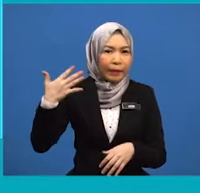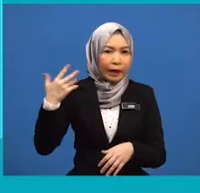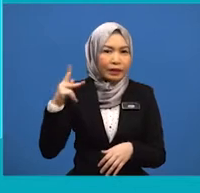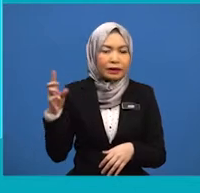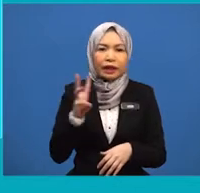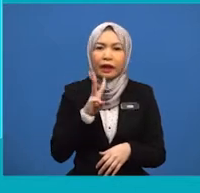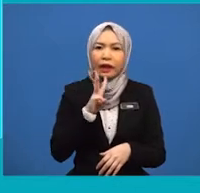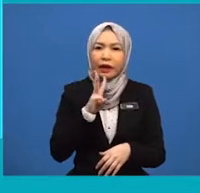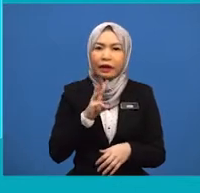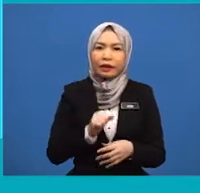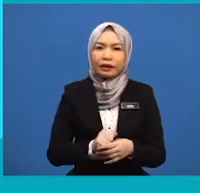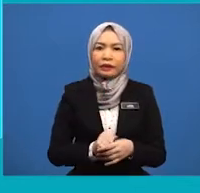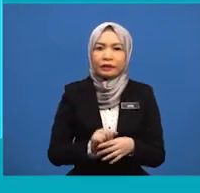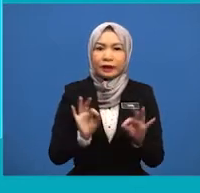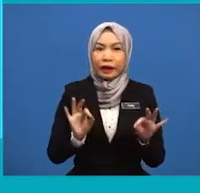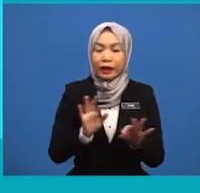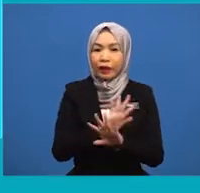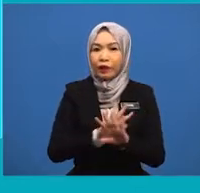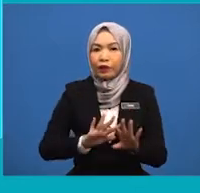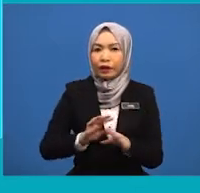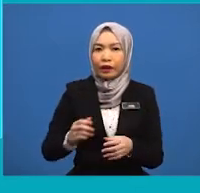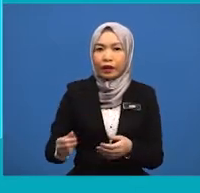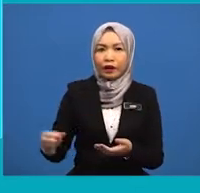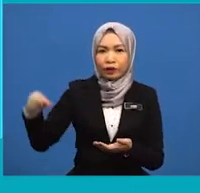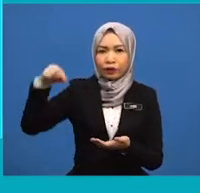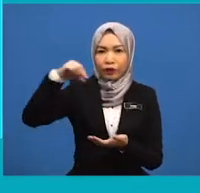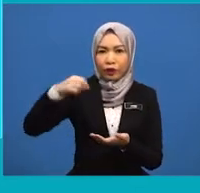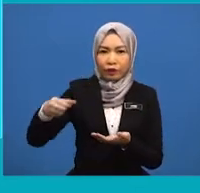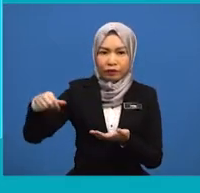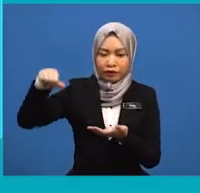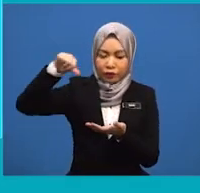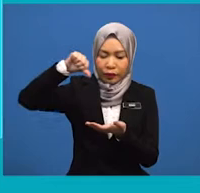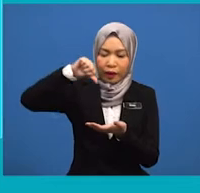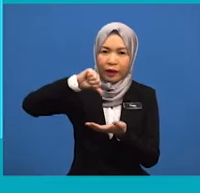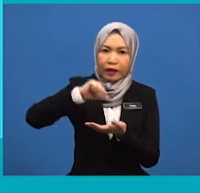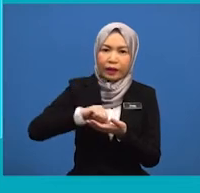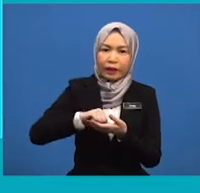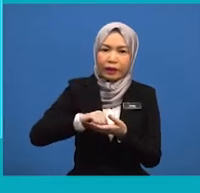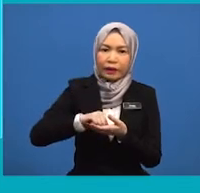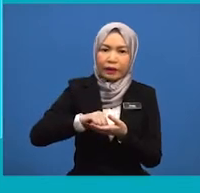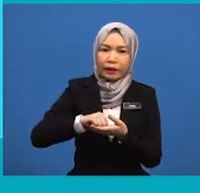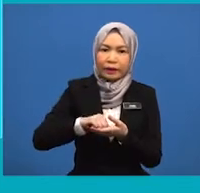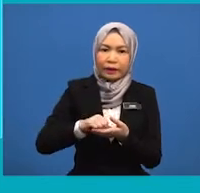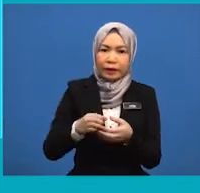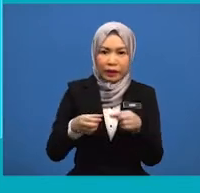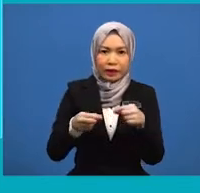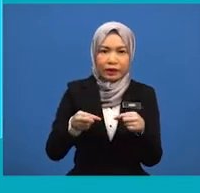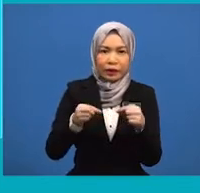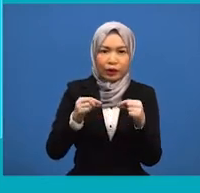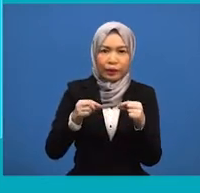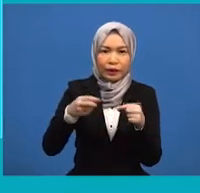panaskan air. Jika tidak, tuang air ke dalam cawan bersama uncang